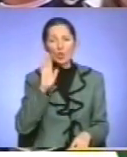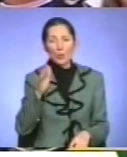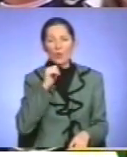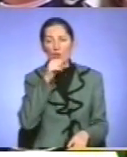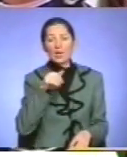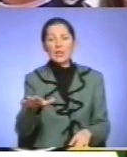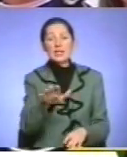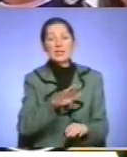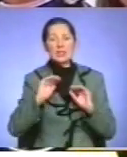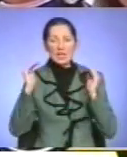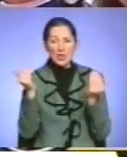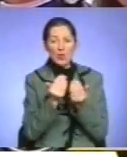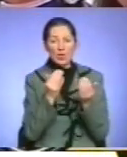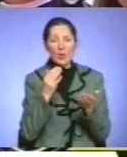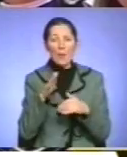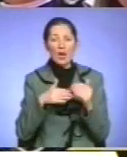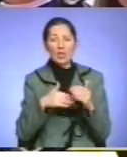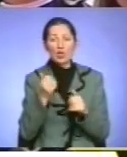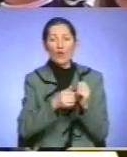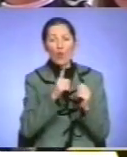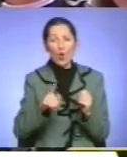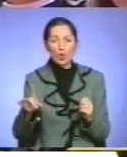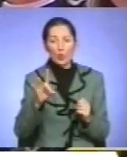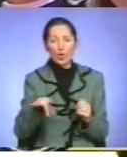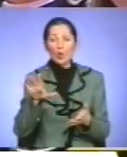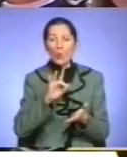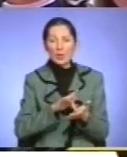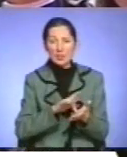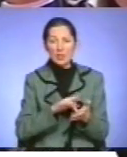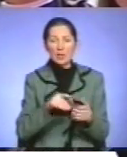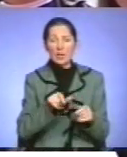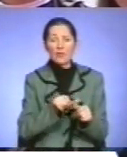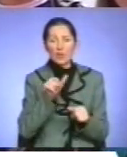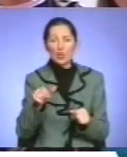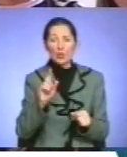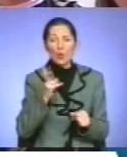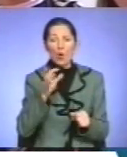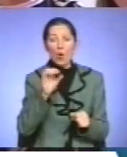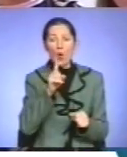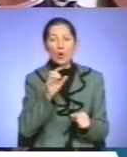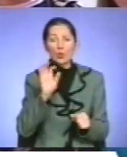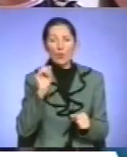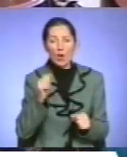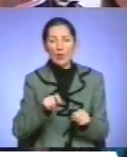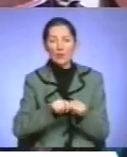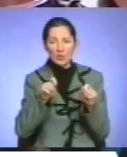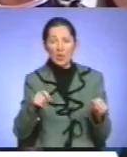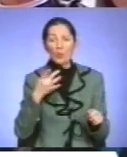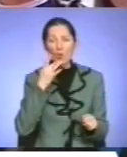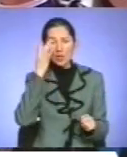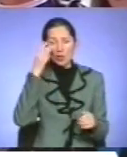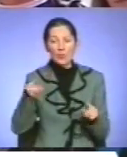зробили в кожному районному центрі, за виключенням ще це в Козові, де ми відкриємо буквально літом цього року, теж